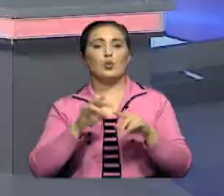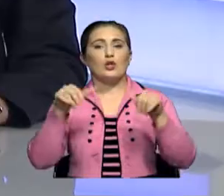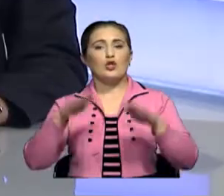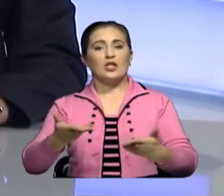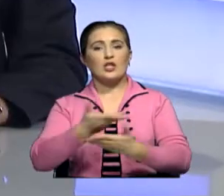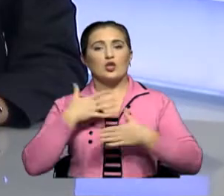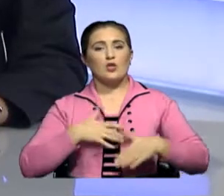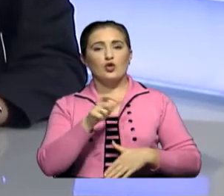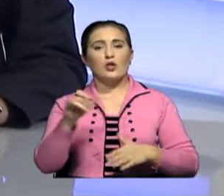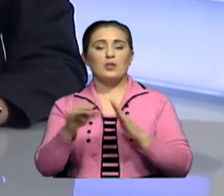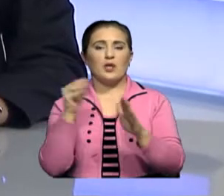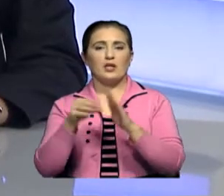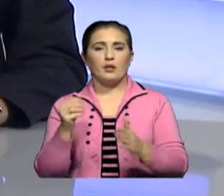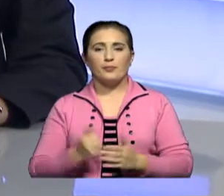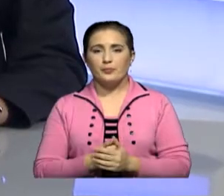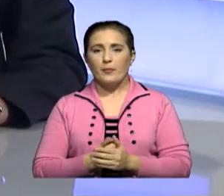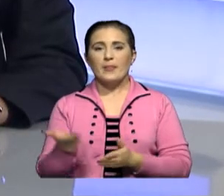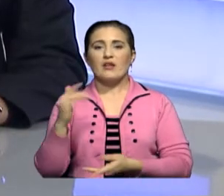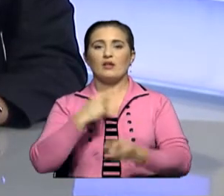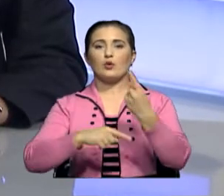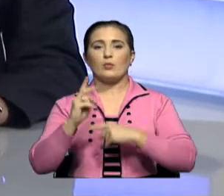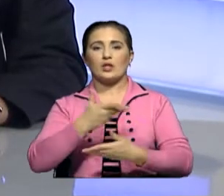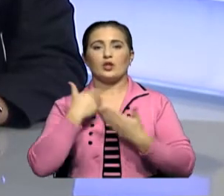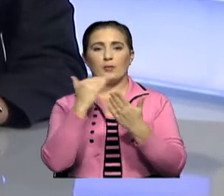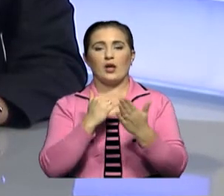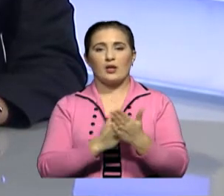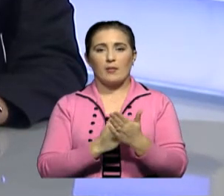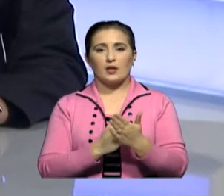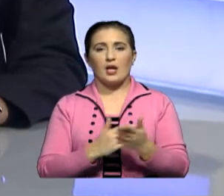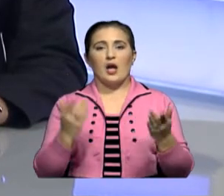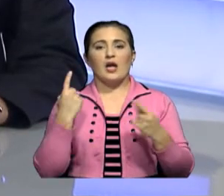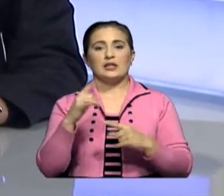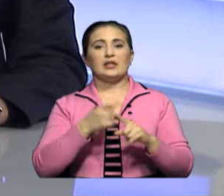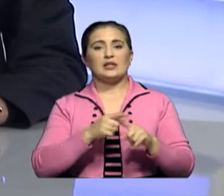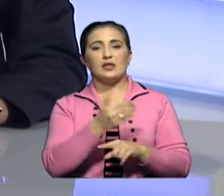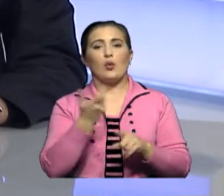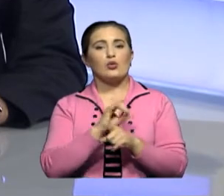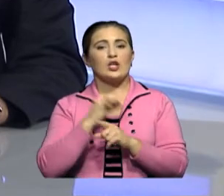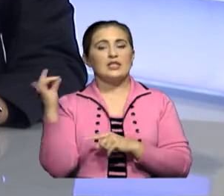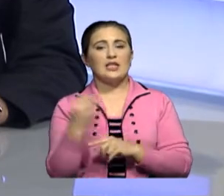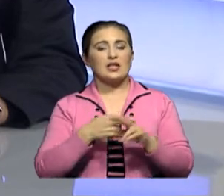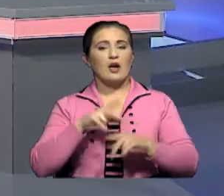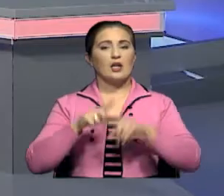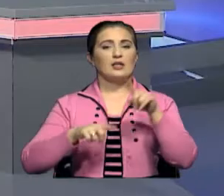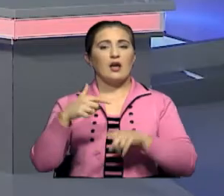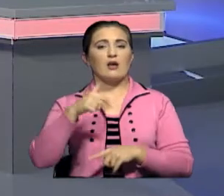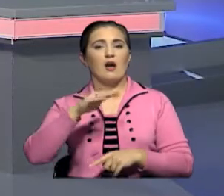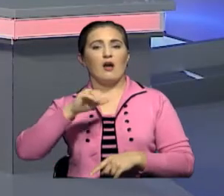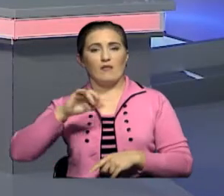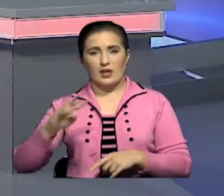крымчанам избирательным давайте вернемся к вашим программам и проектам один из них очень интересный таран родная гавань